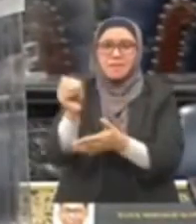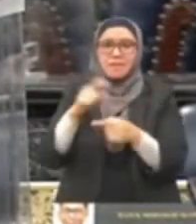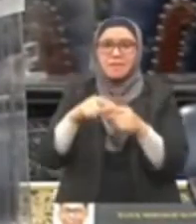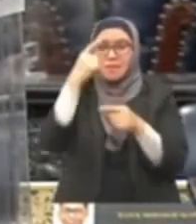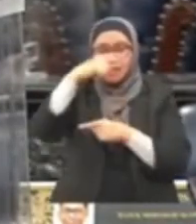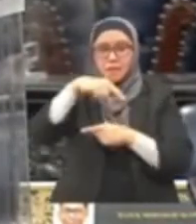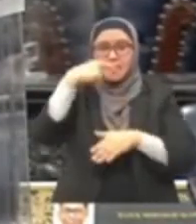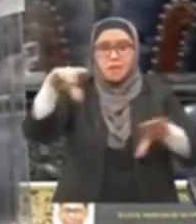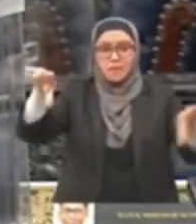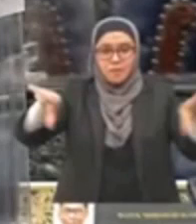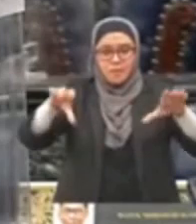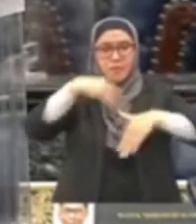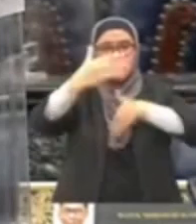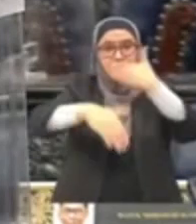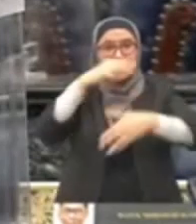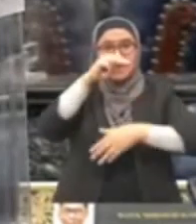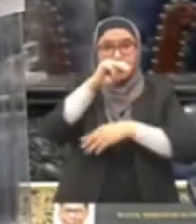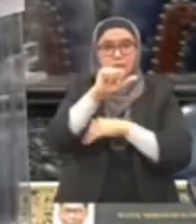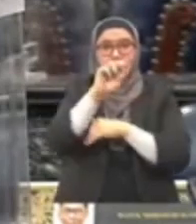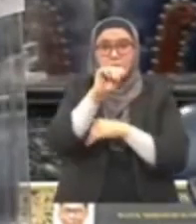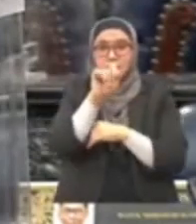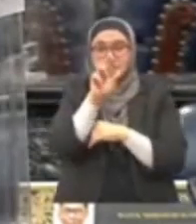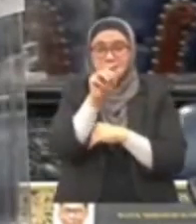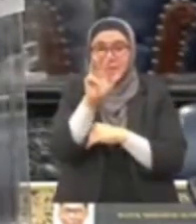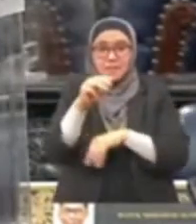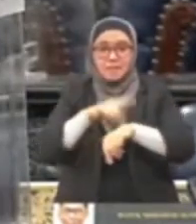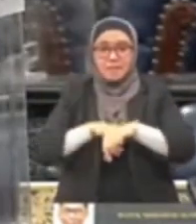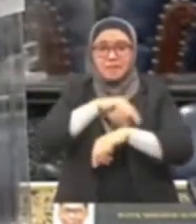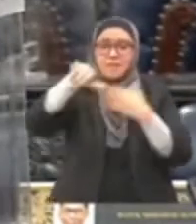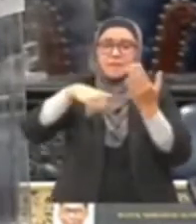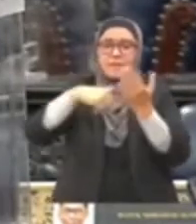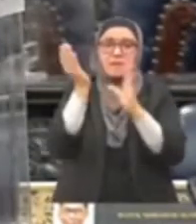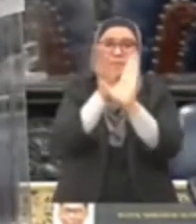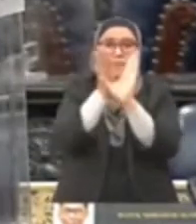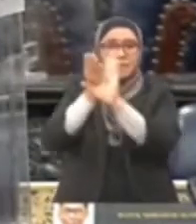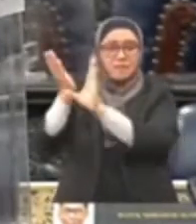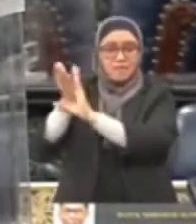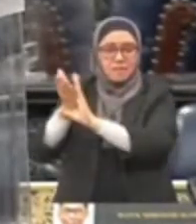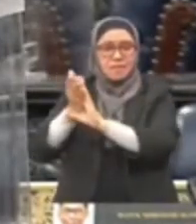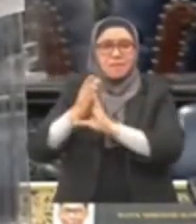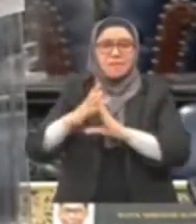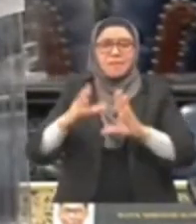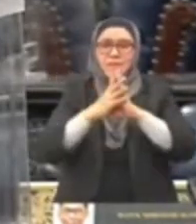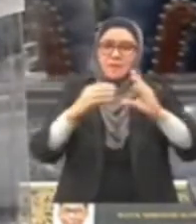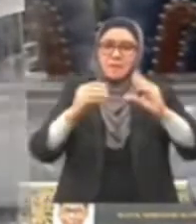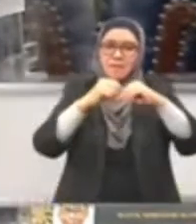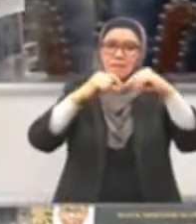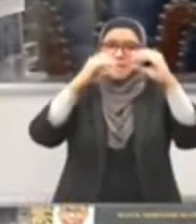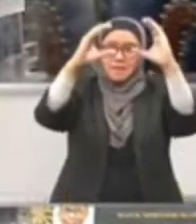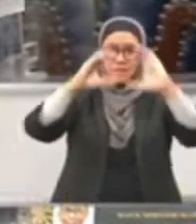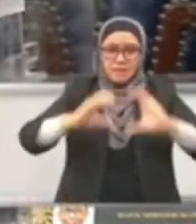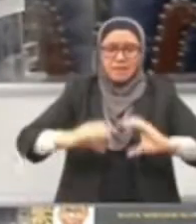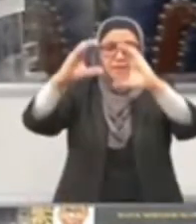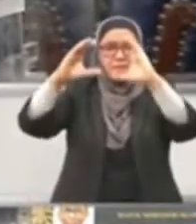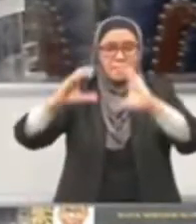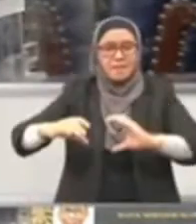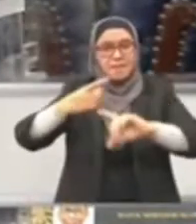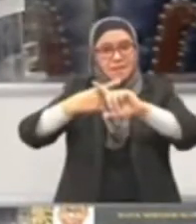semua institusi perbankan telah mengambil pelbagai langkah untuk membantu mengurangkan kos pinjaman tambahan